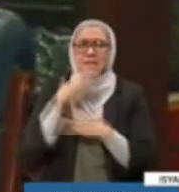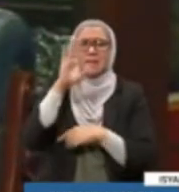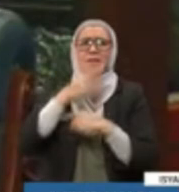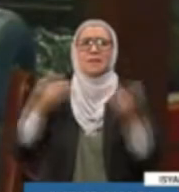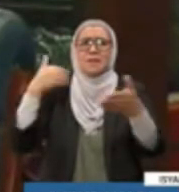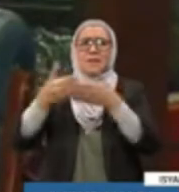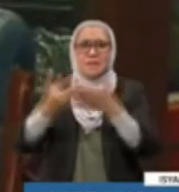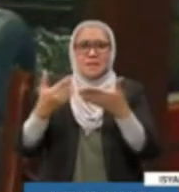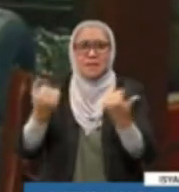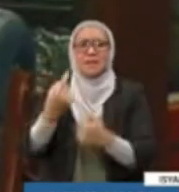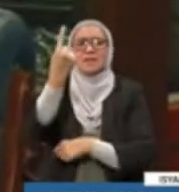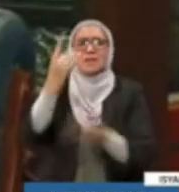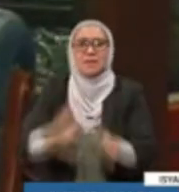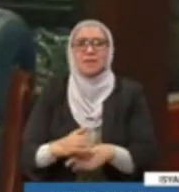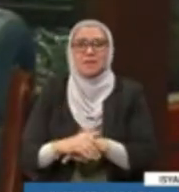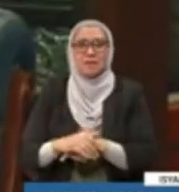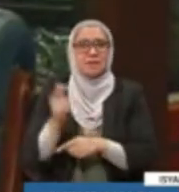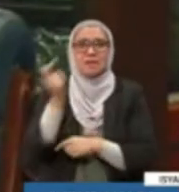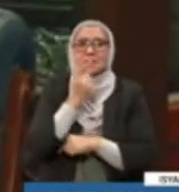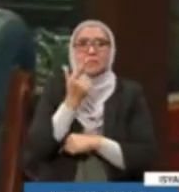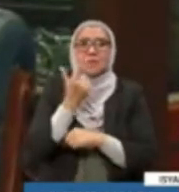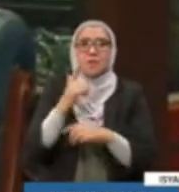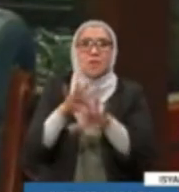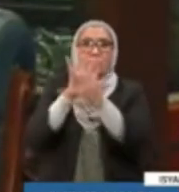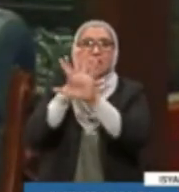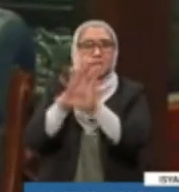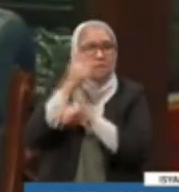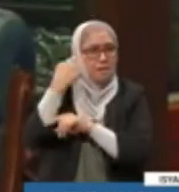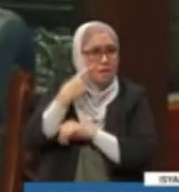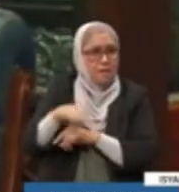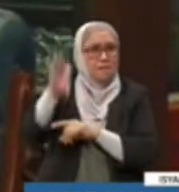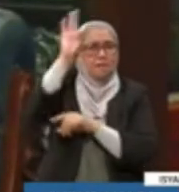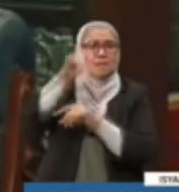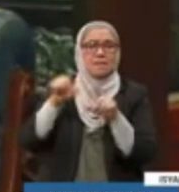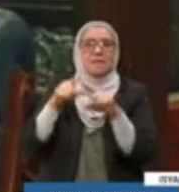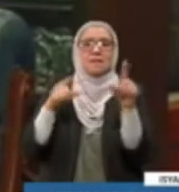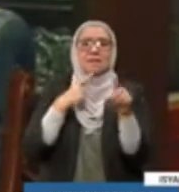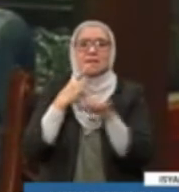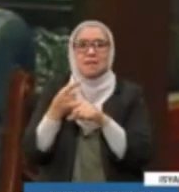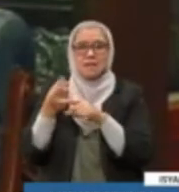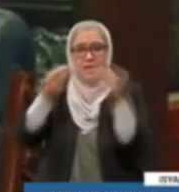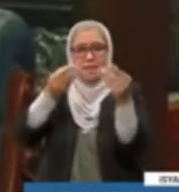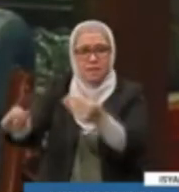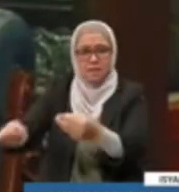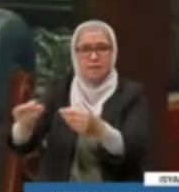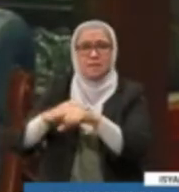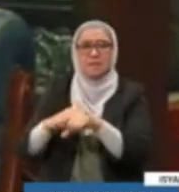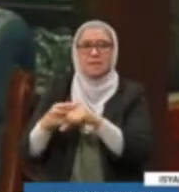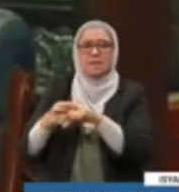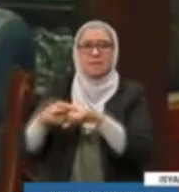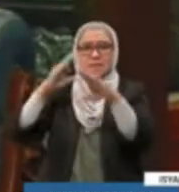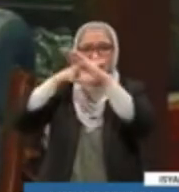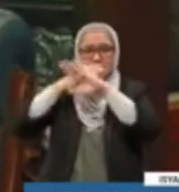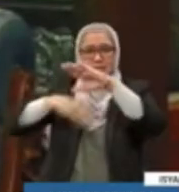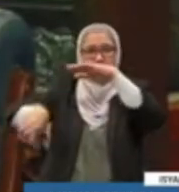orang sebagai tetap gak lama ya kalau mereka agama itu bermakna isu banyak dan stake ini Alhamdulillah satu Olla yang telah dilindungi di masjid